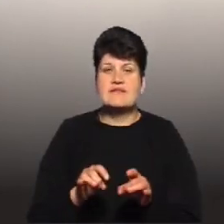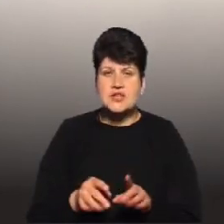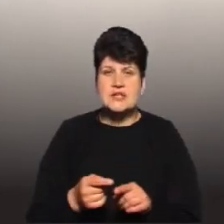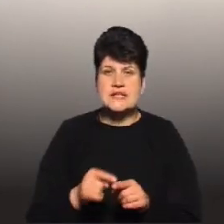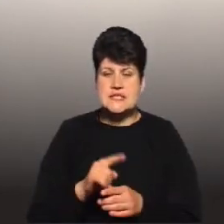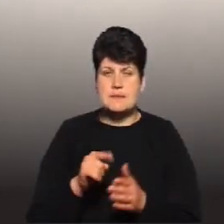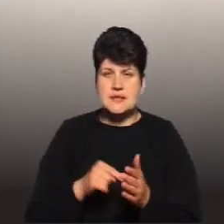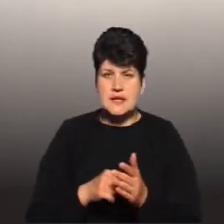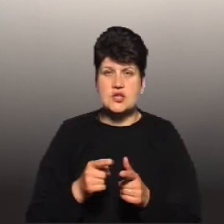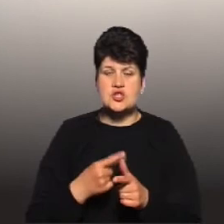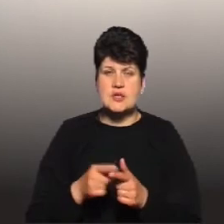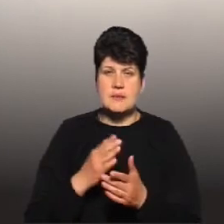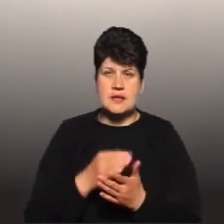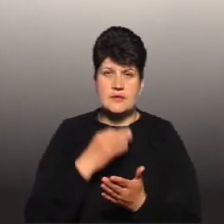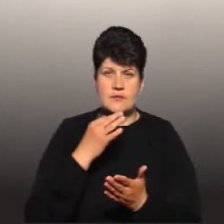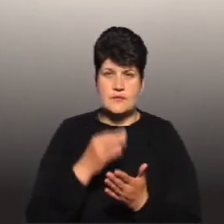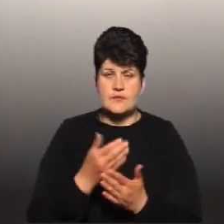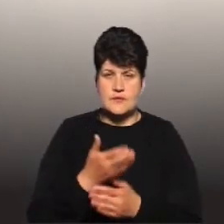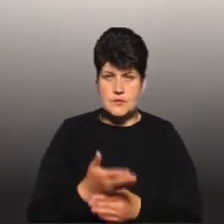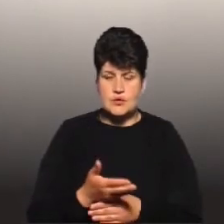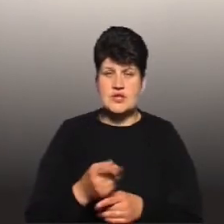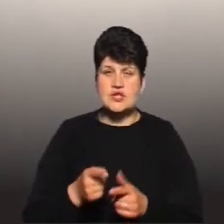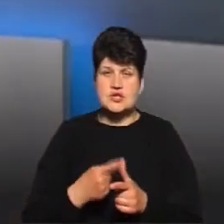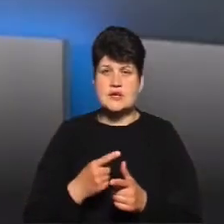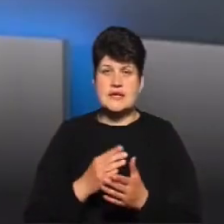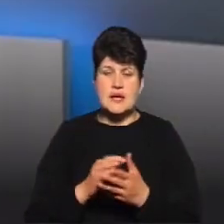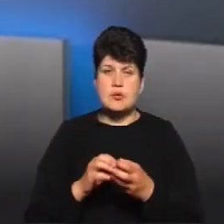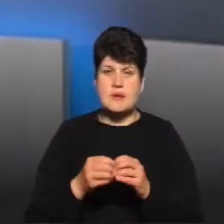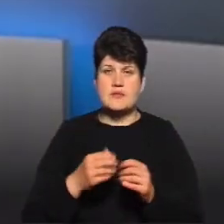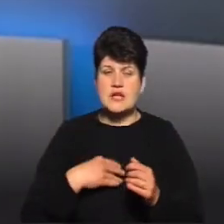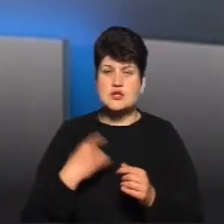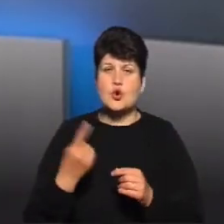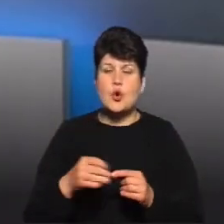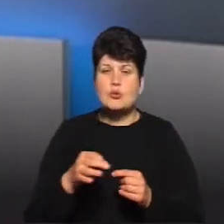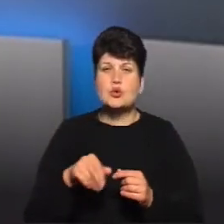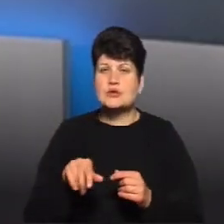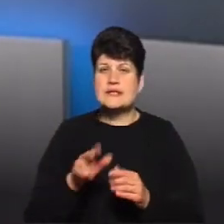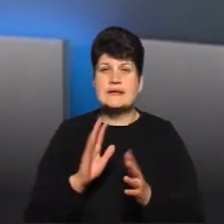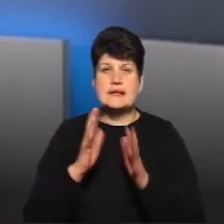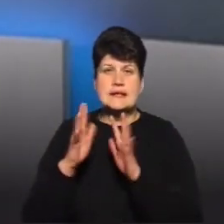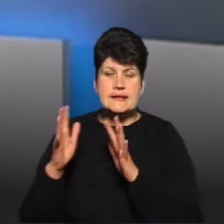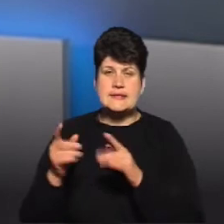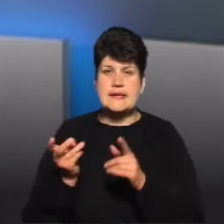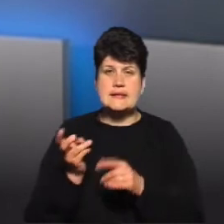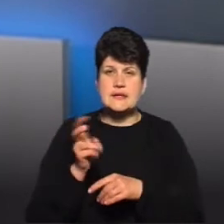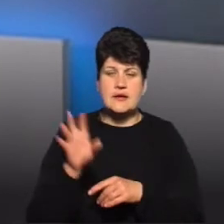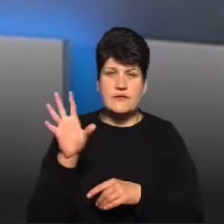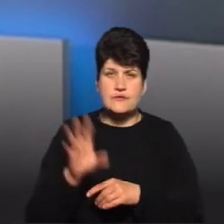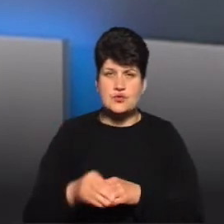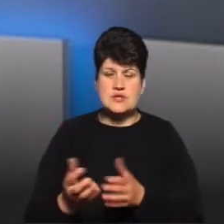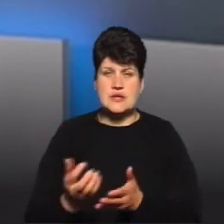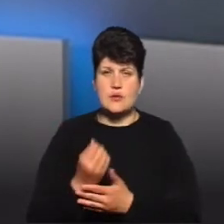ви відповідь? Тому що дійсно є проблема в нашій області, що куди не піди, в який ліс не зайди, всюди знайдеш поліетилен як